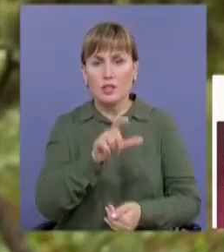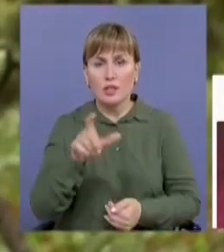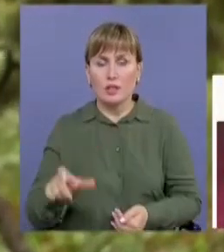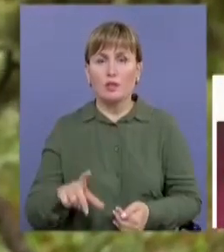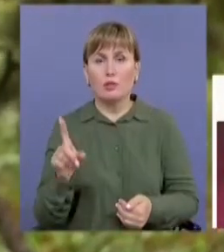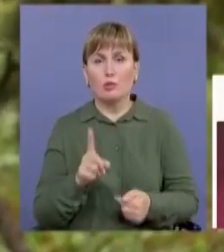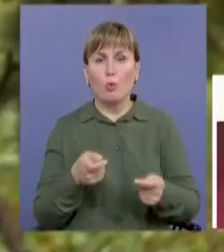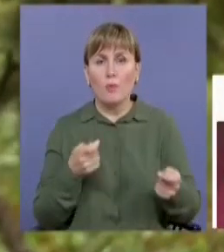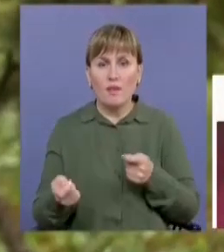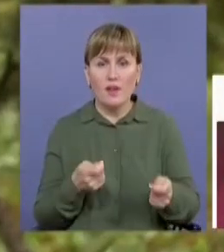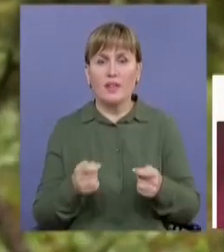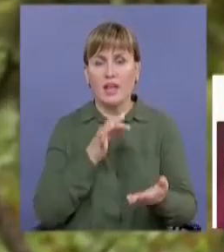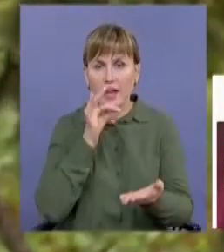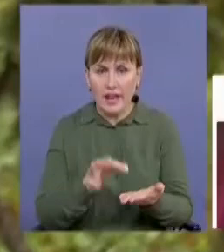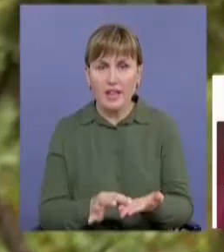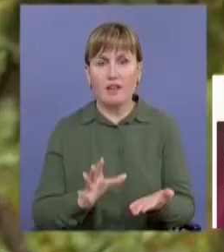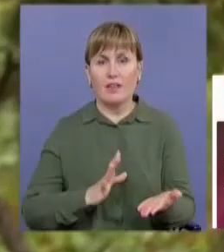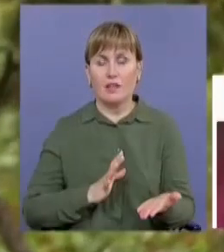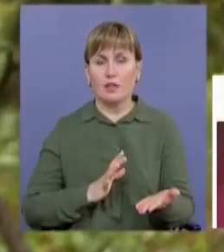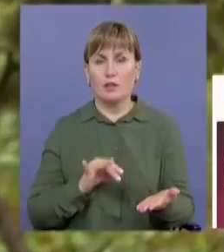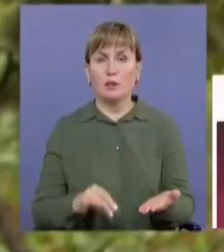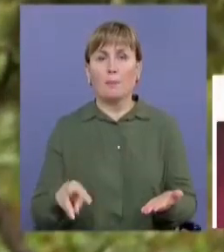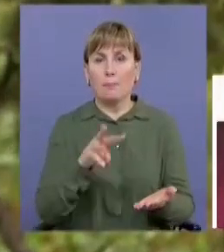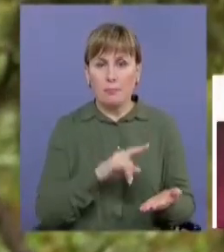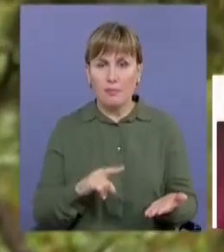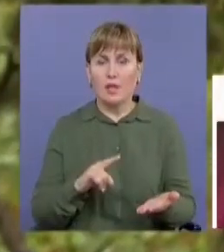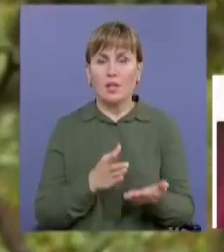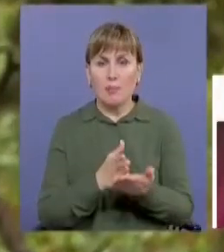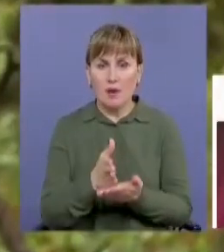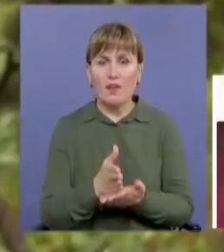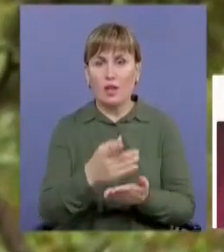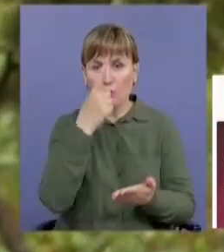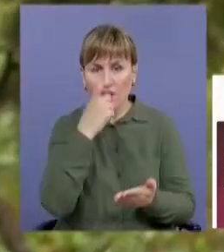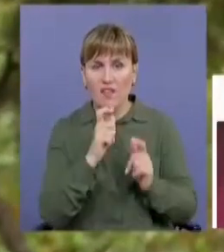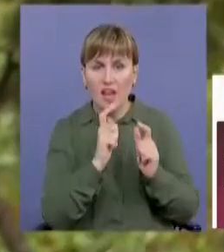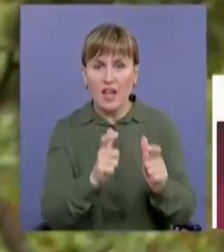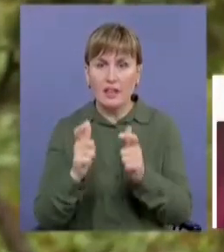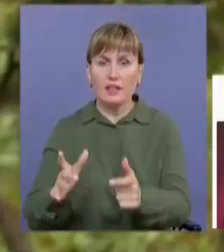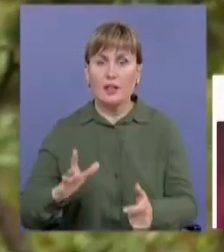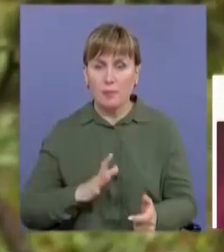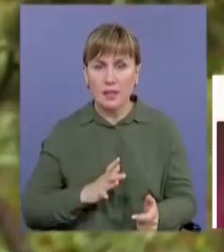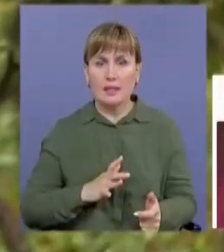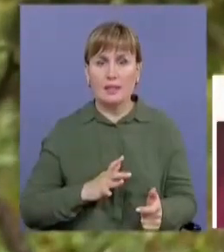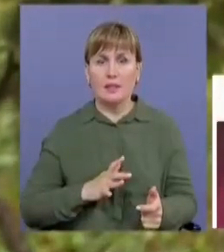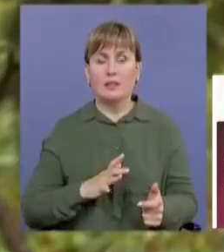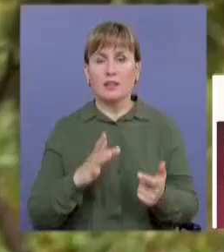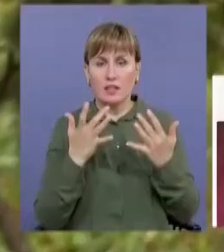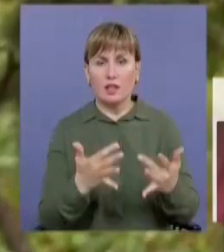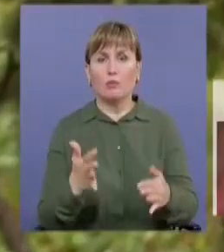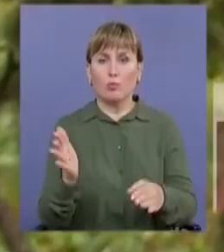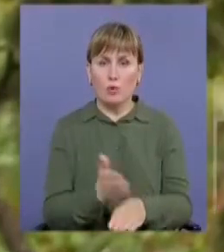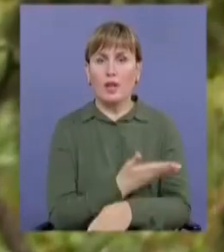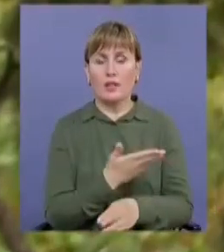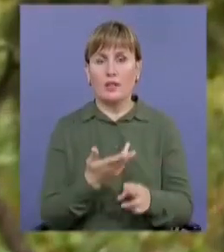На что управление реагировало, мы направляли уведомления подрядчику с требованием